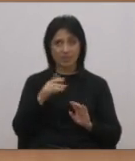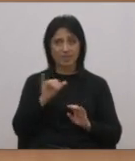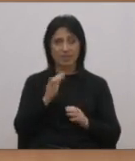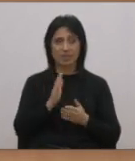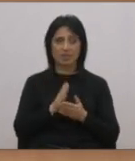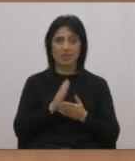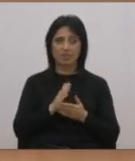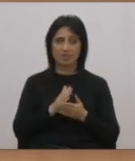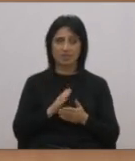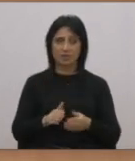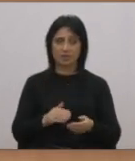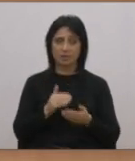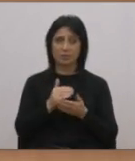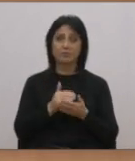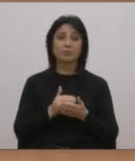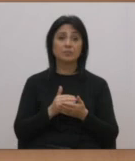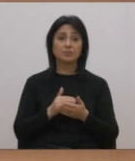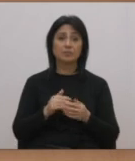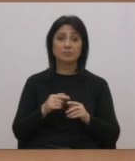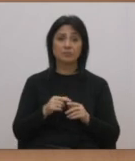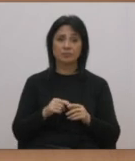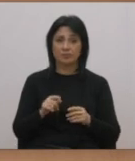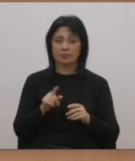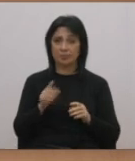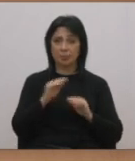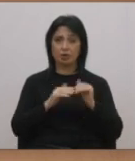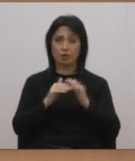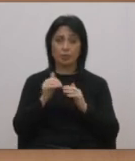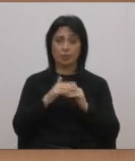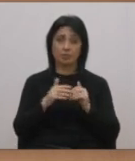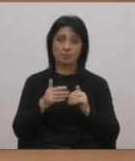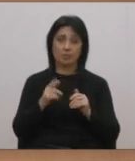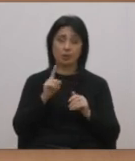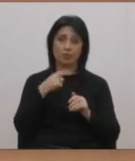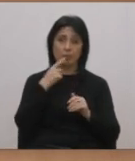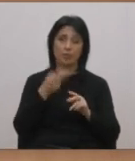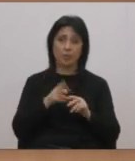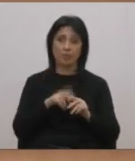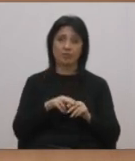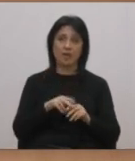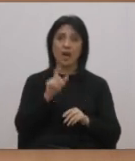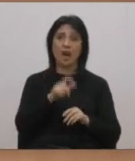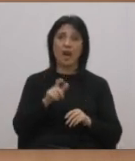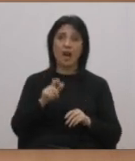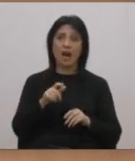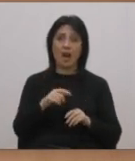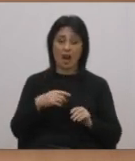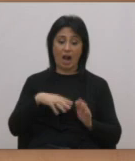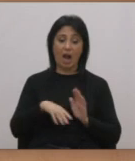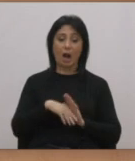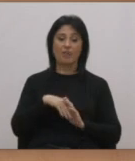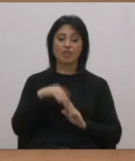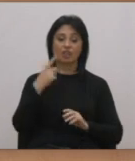sathart. Da structura rogor aris moțhobili. Ratom mambo bamas. Ai halkma rom agvircia